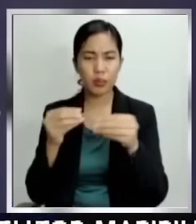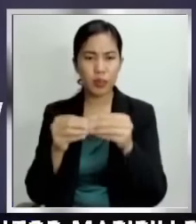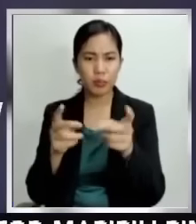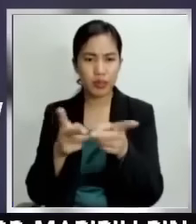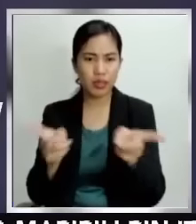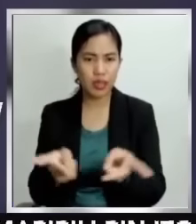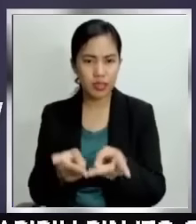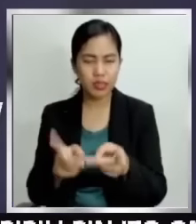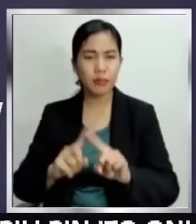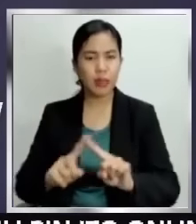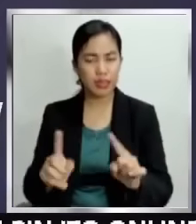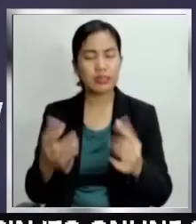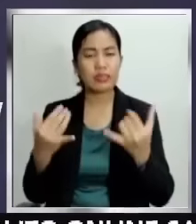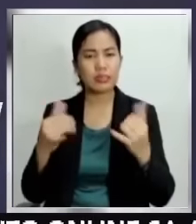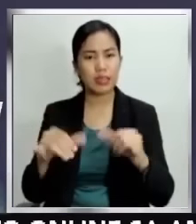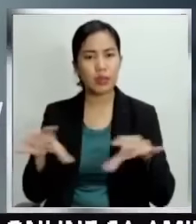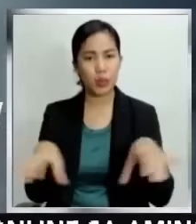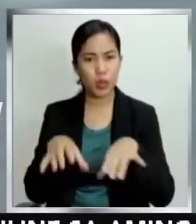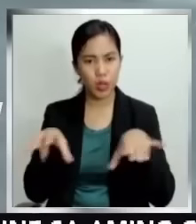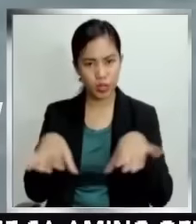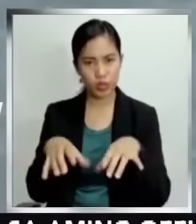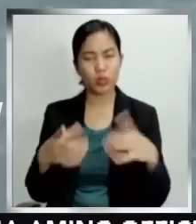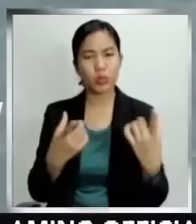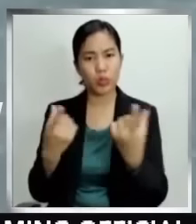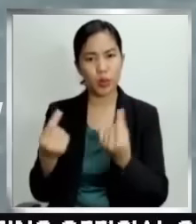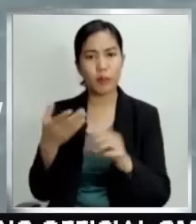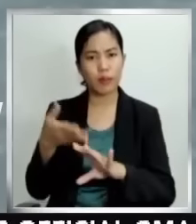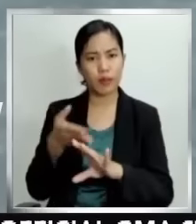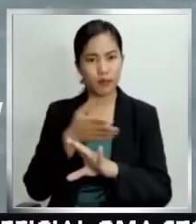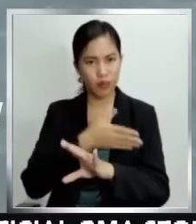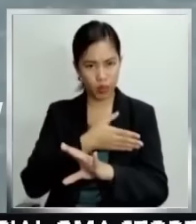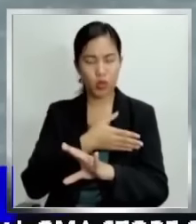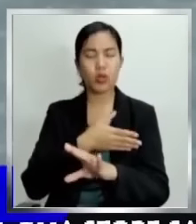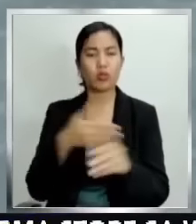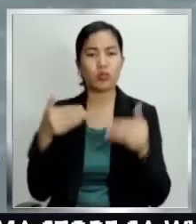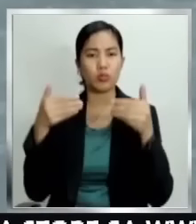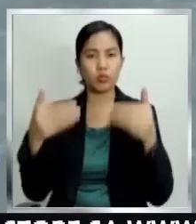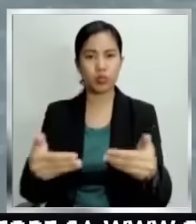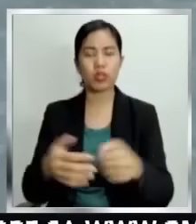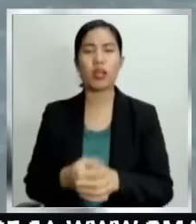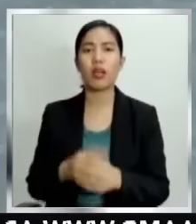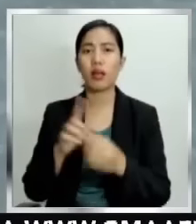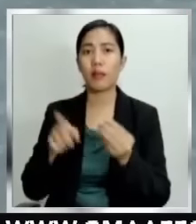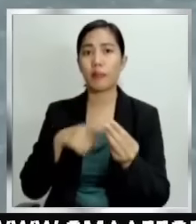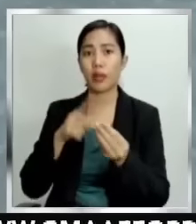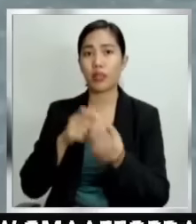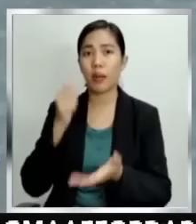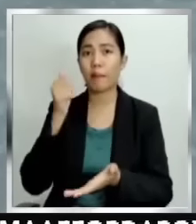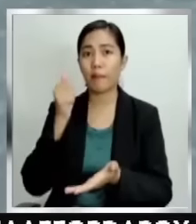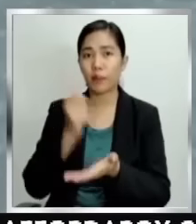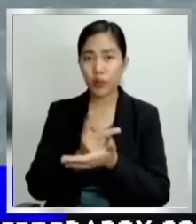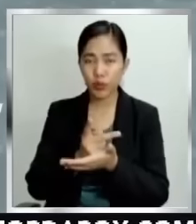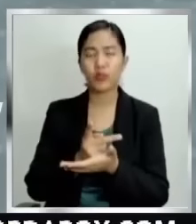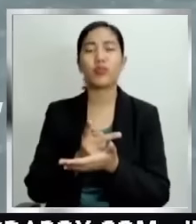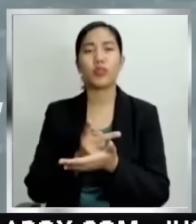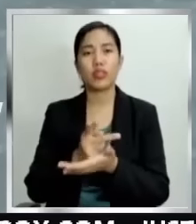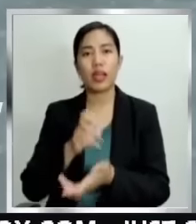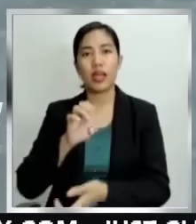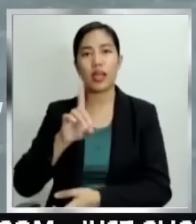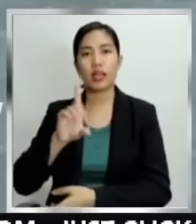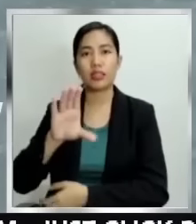there before we get to that answer. Kaugnay naman sa mga aprobado ng EDCA sites, sinabi ng Amerika na magdaragdag sila ng